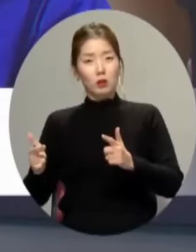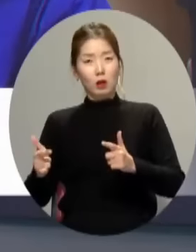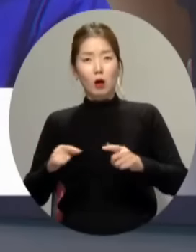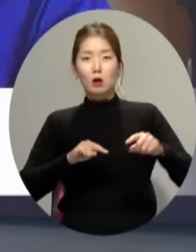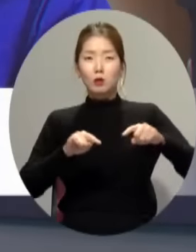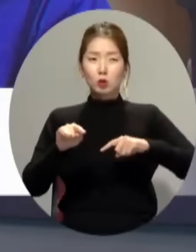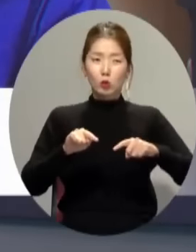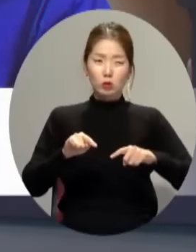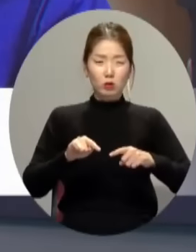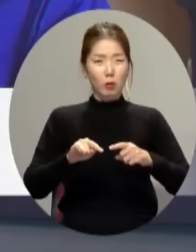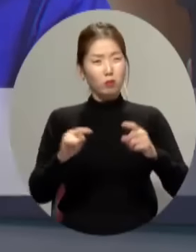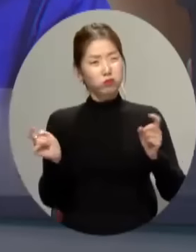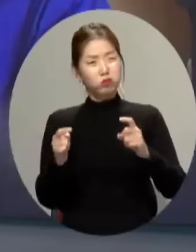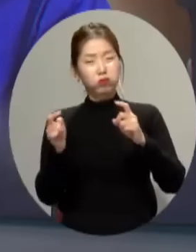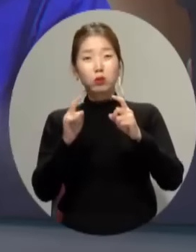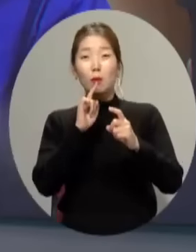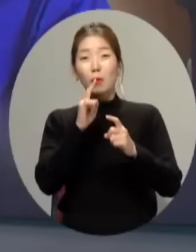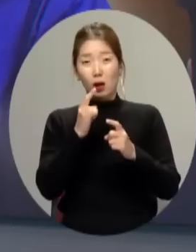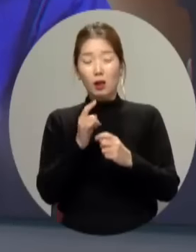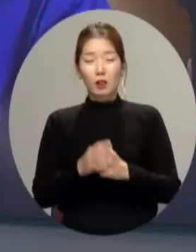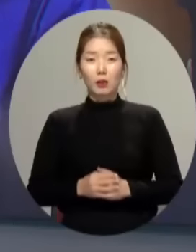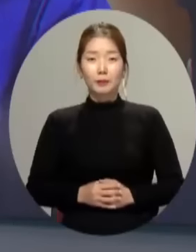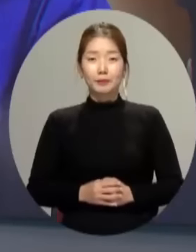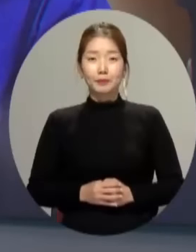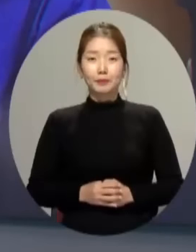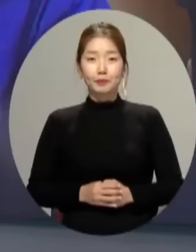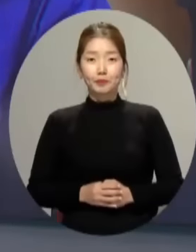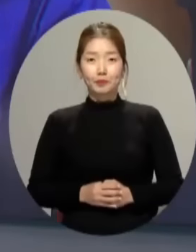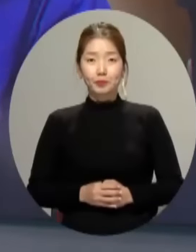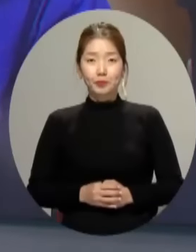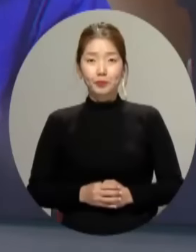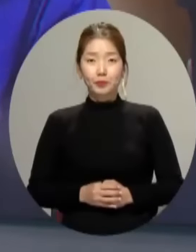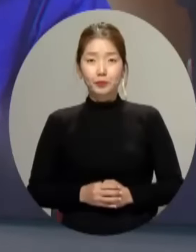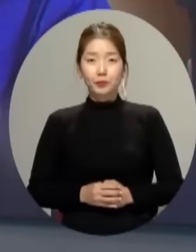정치 공세라는 공방이 뜨겁습니다 전재용